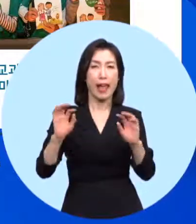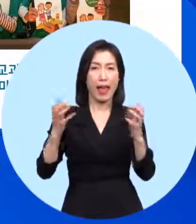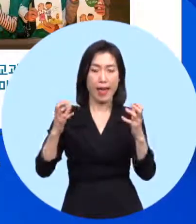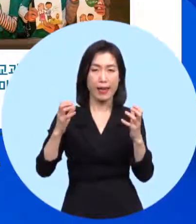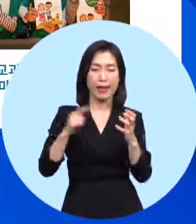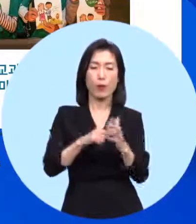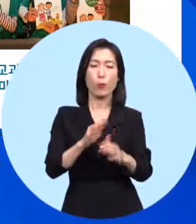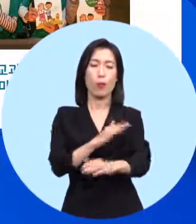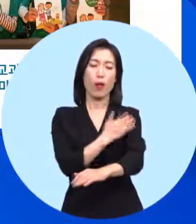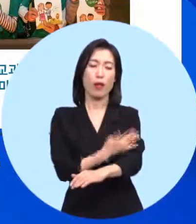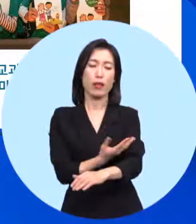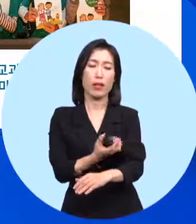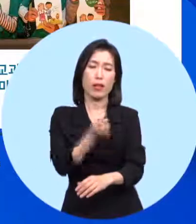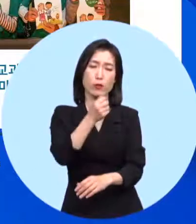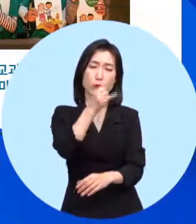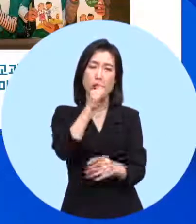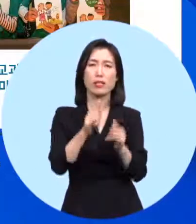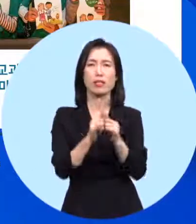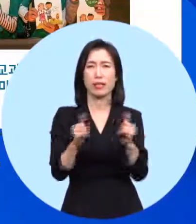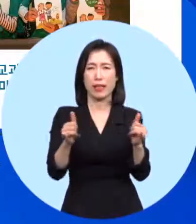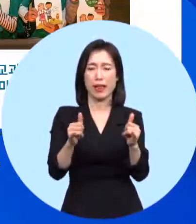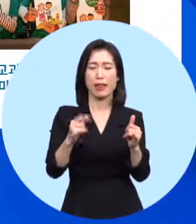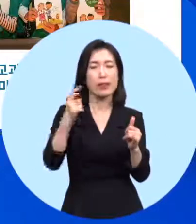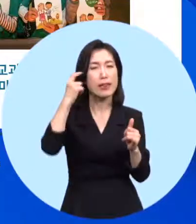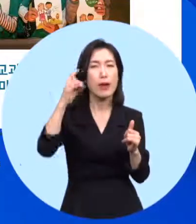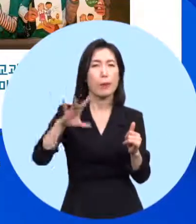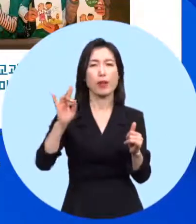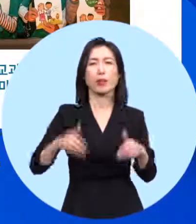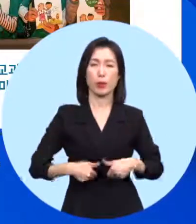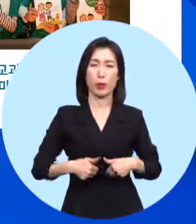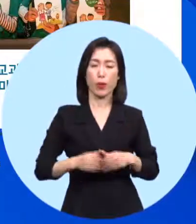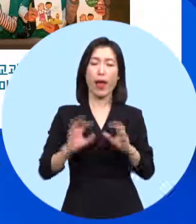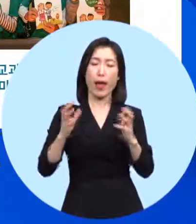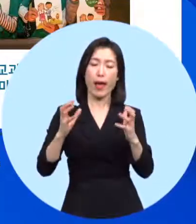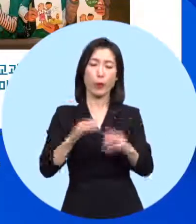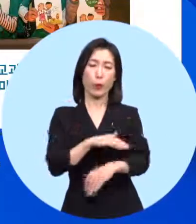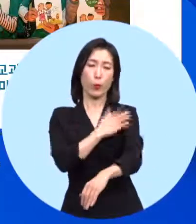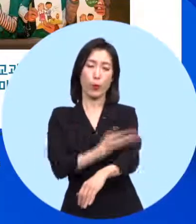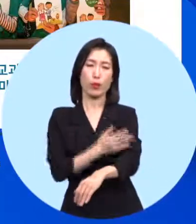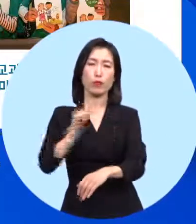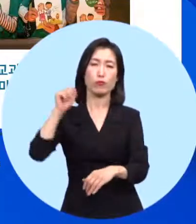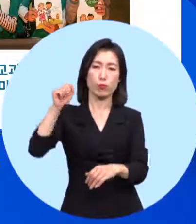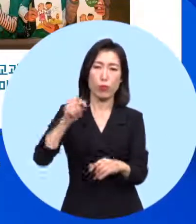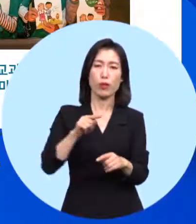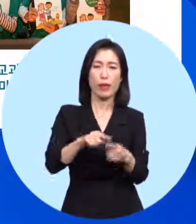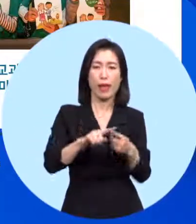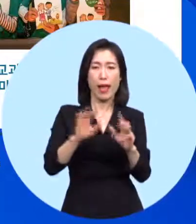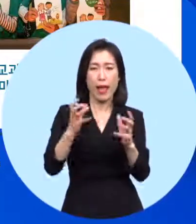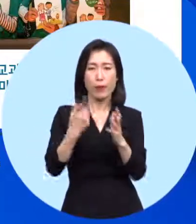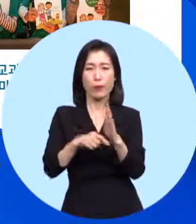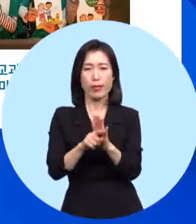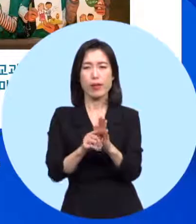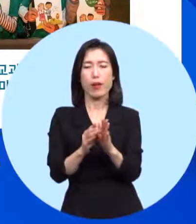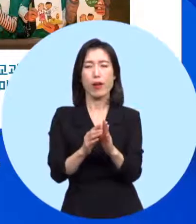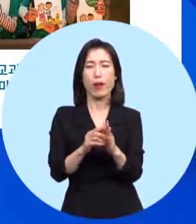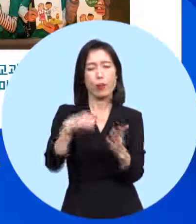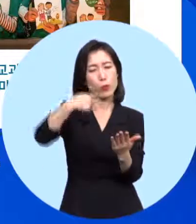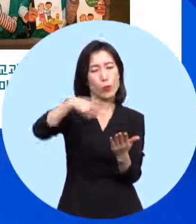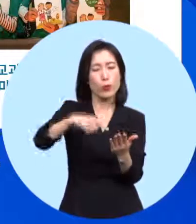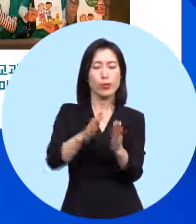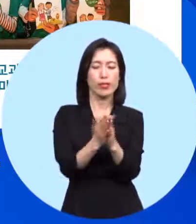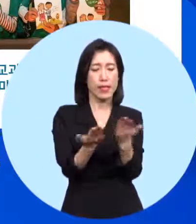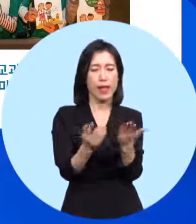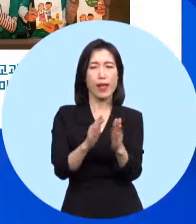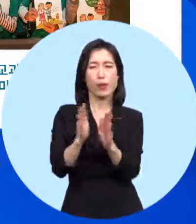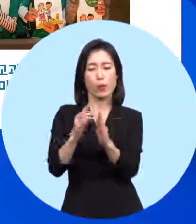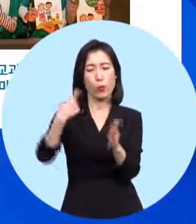권리를 가진 주체라고 하는 인식에서부터 출발합니다. 아동 권리 교육을 위한 교육 교재 워크북을